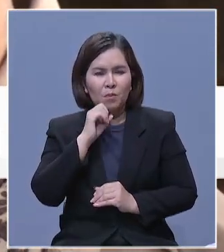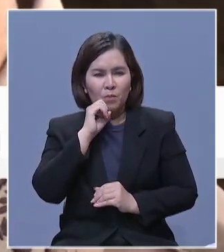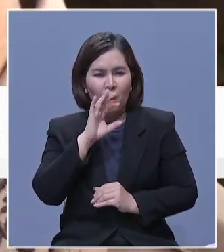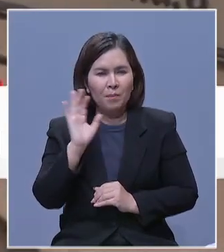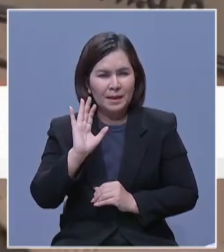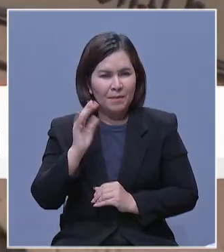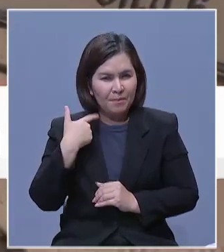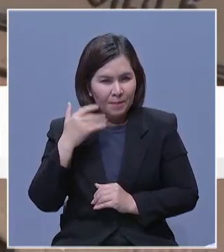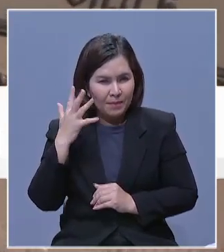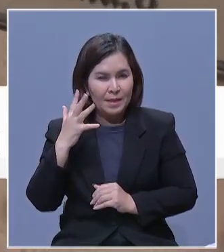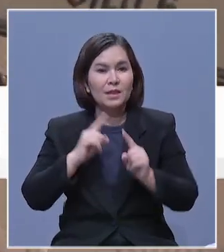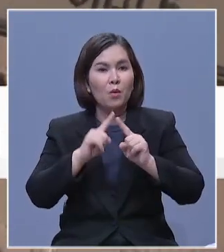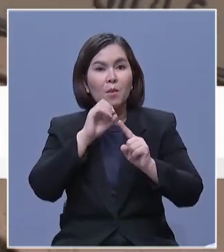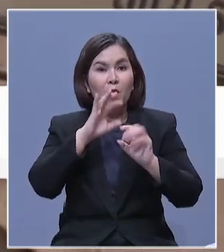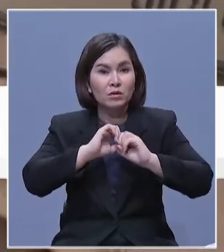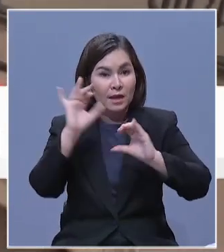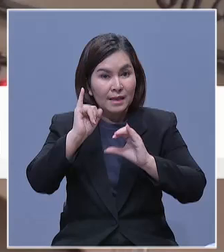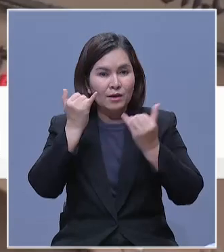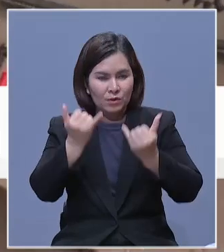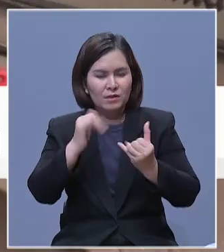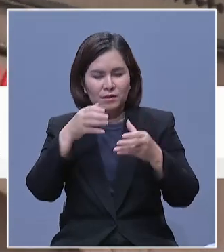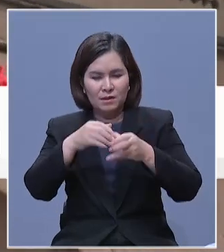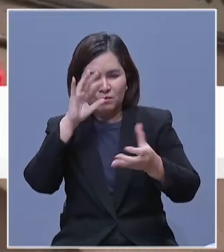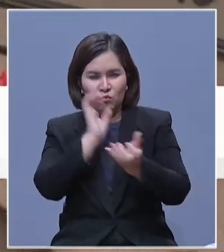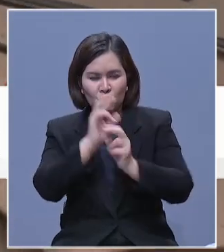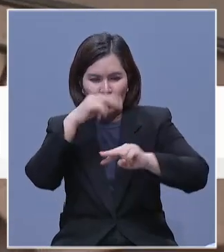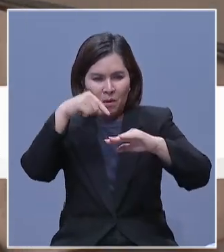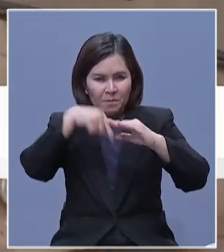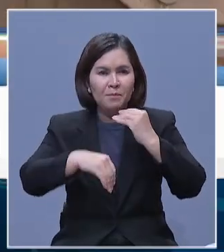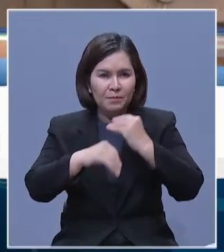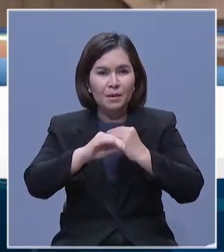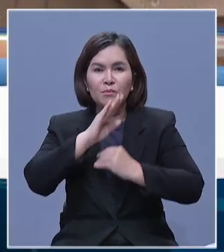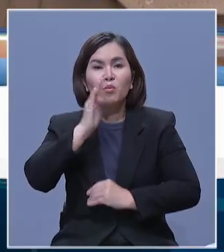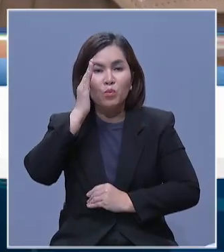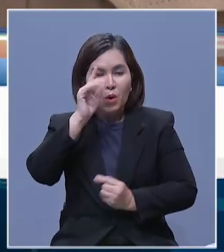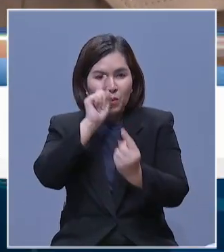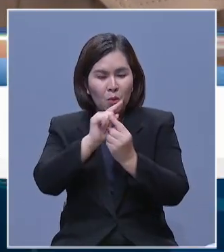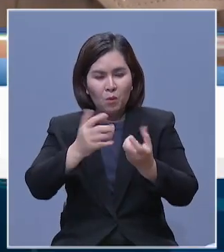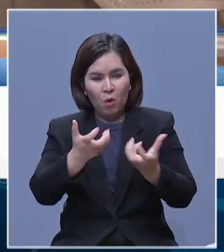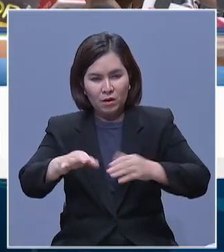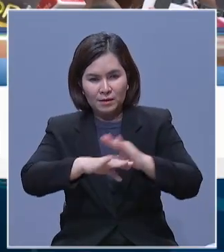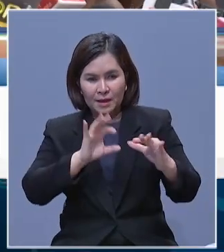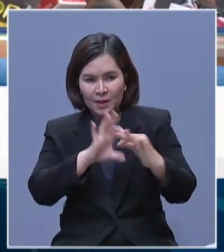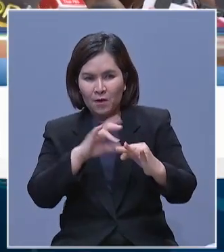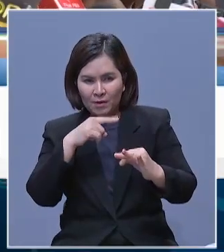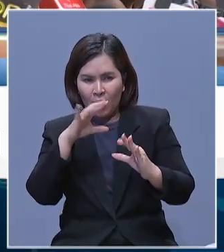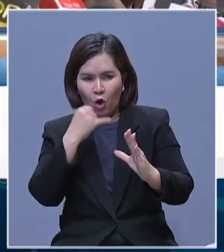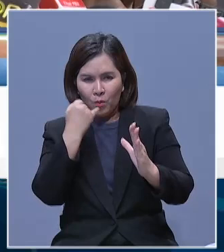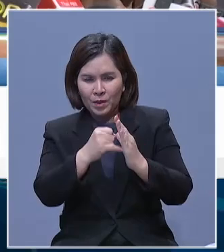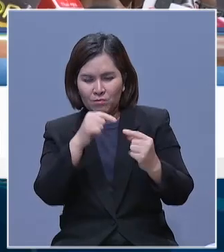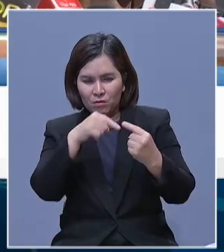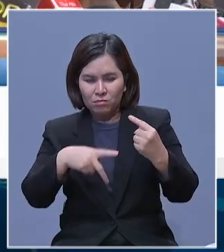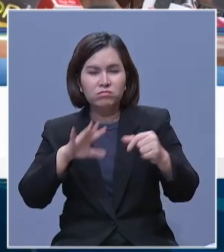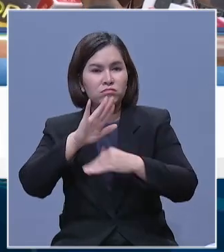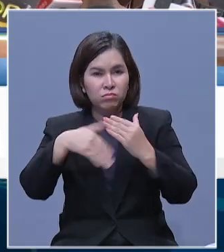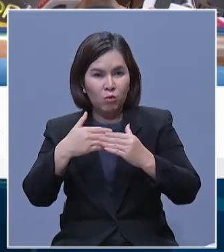แค่ว่าตอนนี้ตำรวจอยู่ระหว่างการสอบสวนขยายผลถ้าหากหลักฐานต่างๆเชื่อมโยงถึงใครก็จะดำเนินคดีทั้งหมดนะครับ